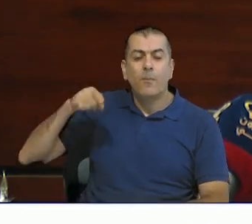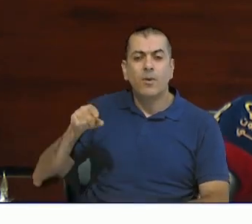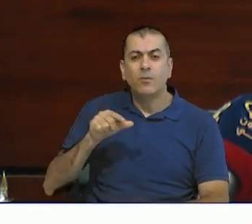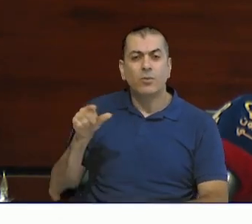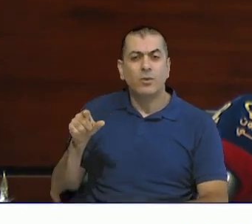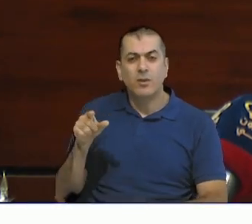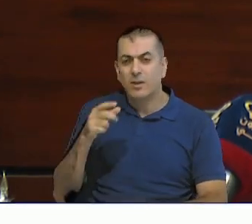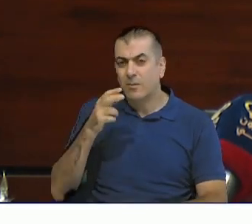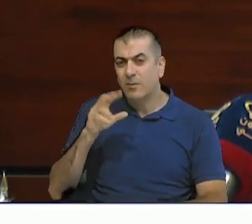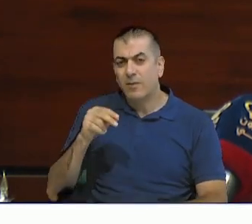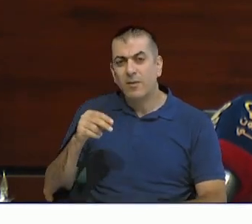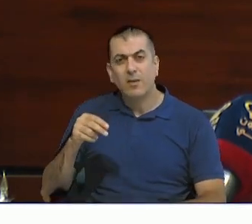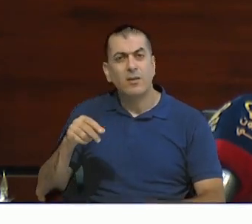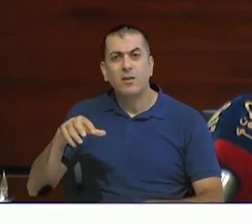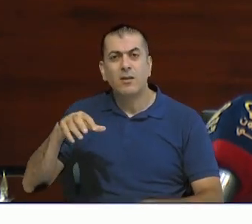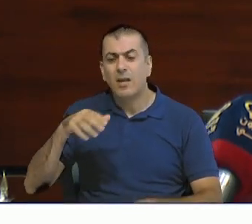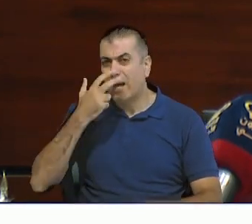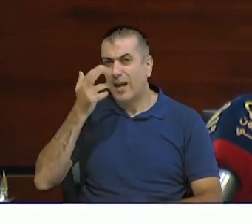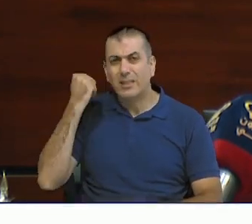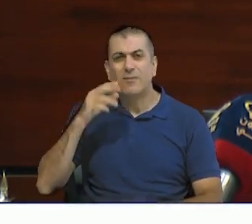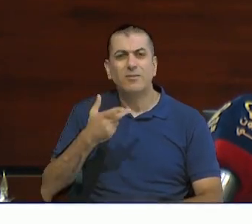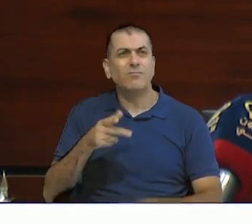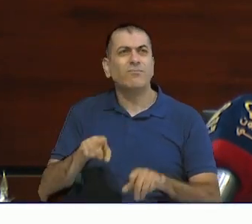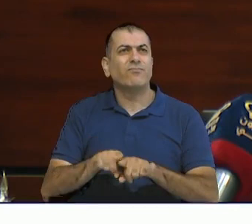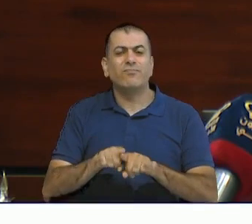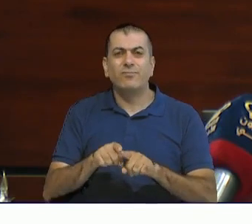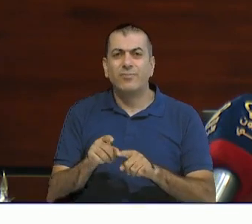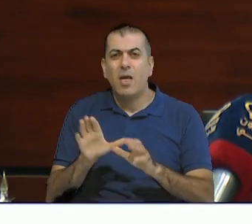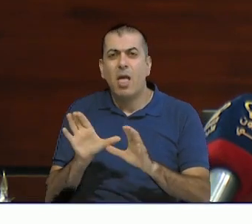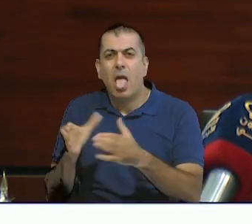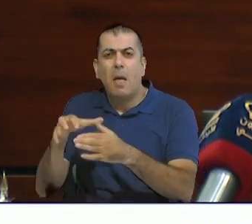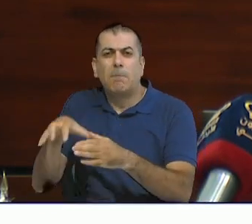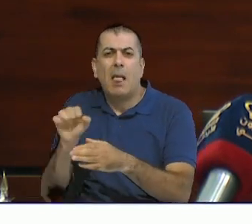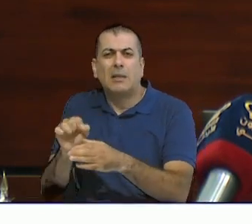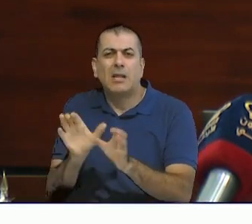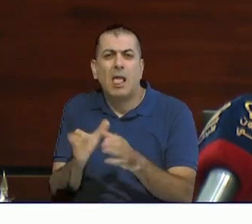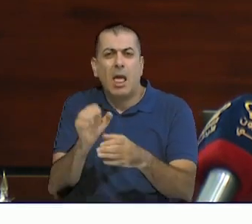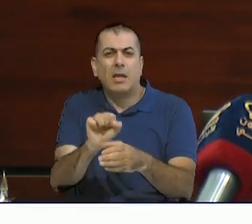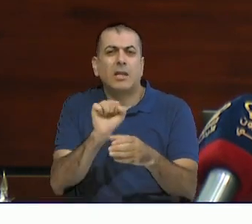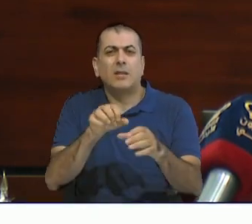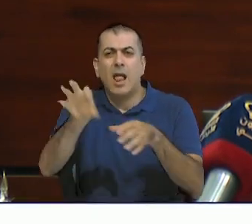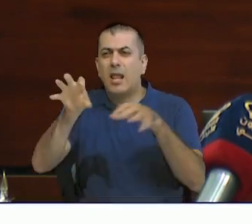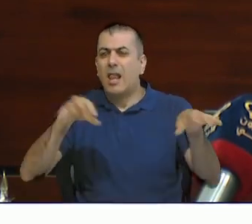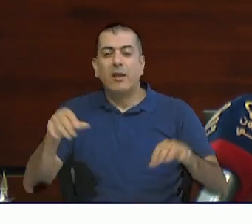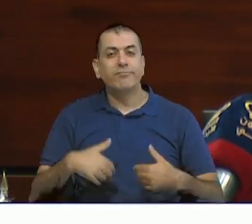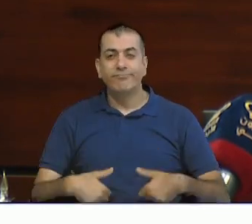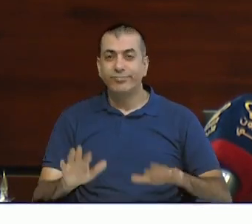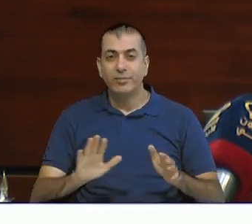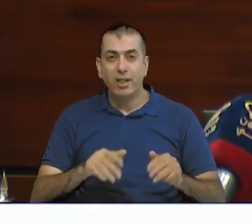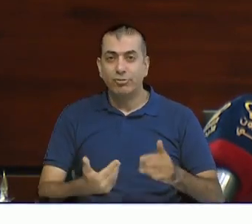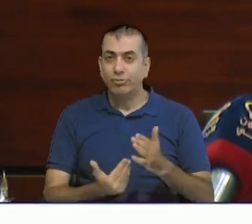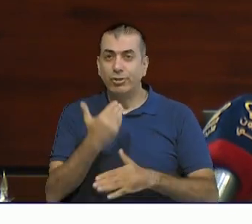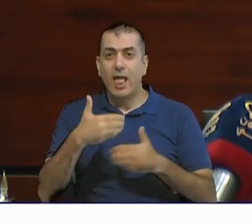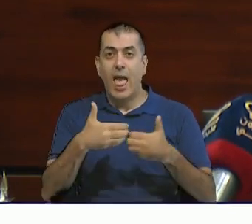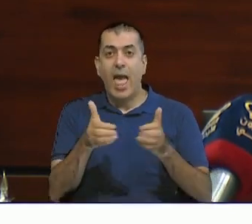كان أول أو مناطقية أو جهوية، إنما في مرشح للحزب أو قائمة حزبية. بالتالي عندنا في مجلس النواب 20